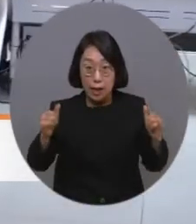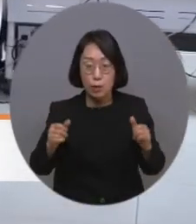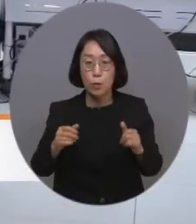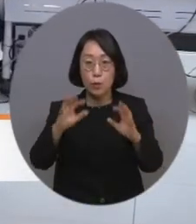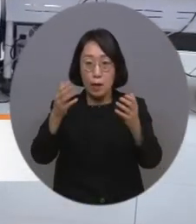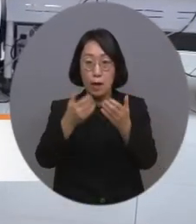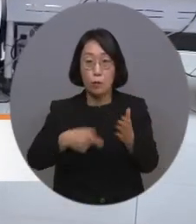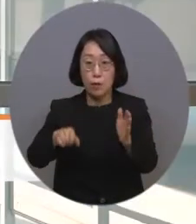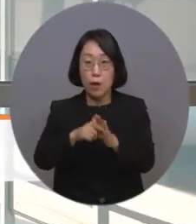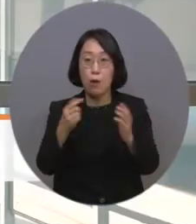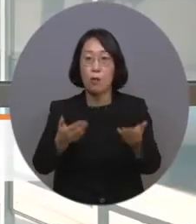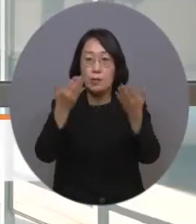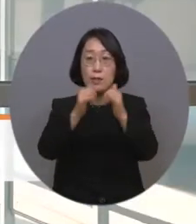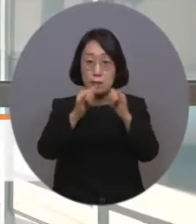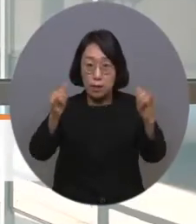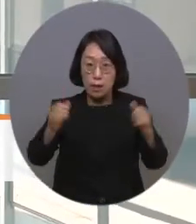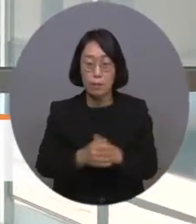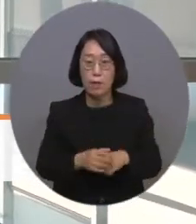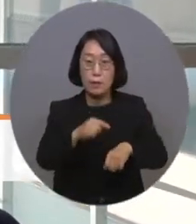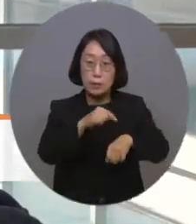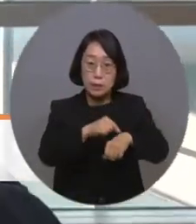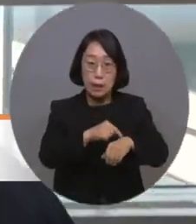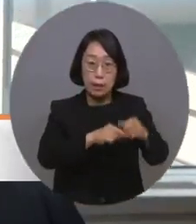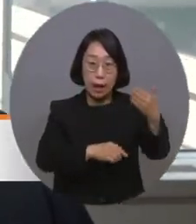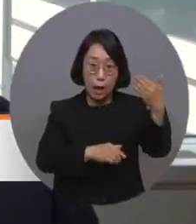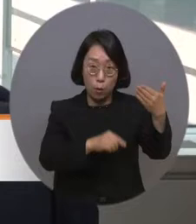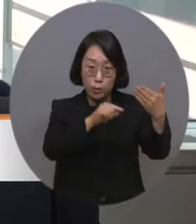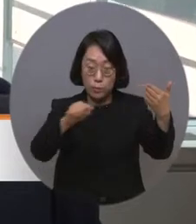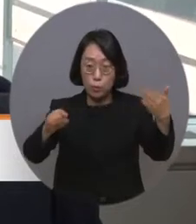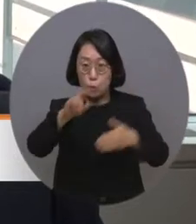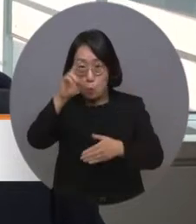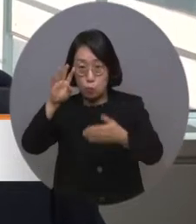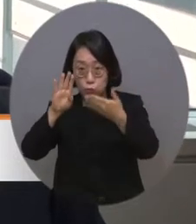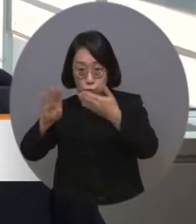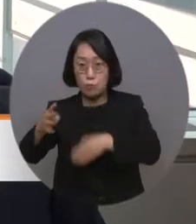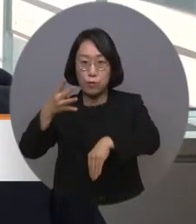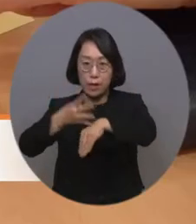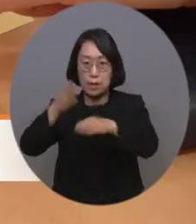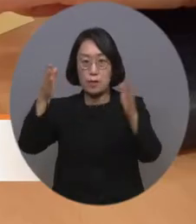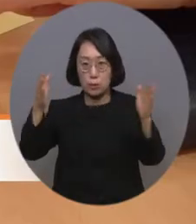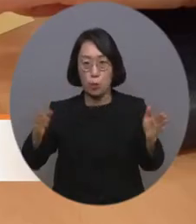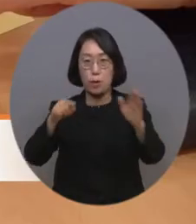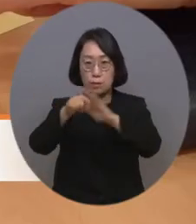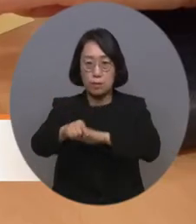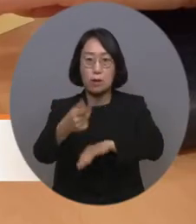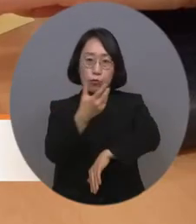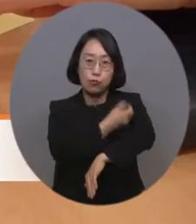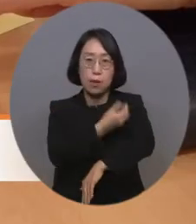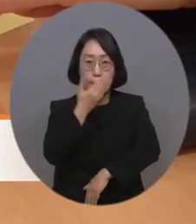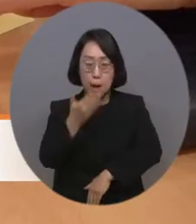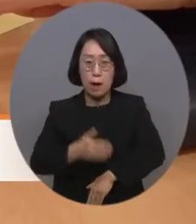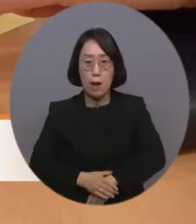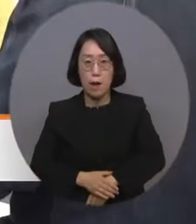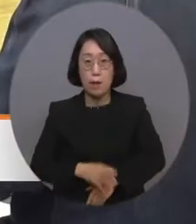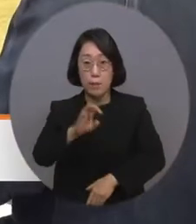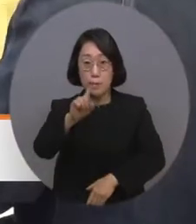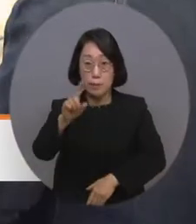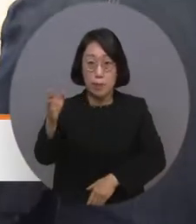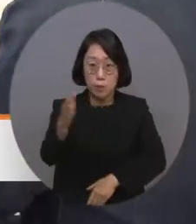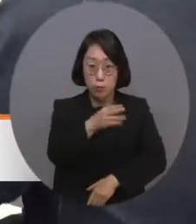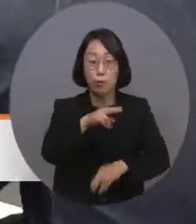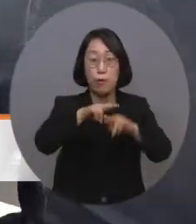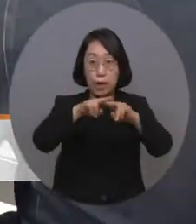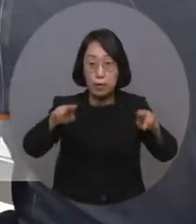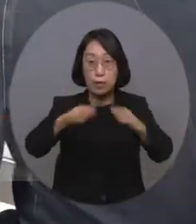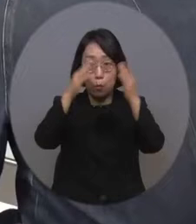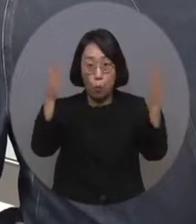국가유공자 등이며 운영시간은 오전 9시부터 오후 4시까지입니다. 31일부터는 요일별 5부제가